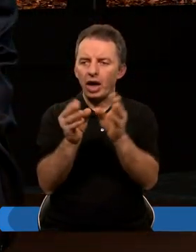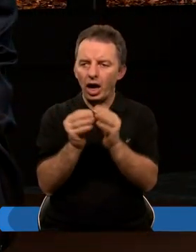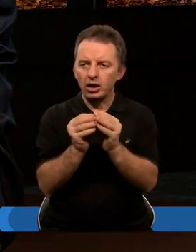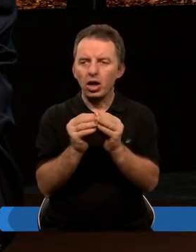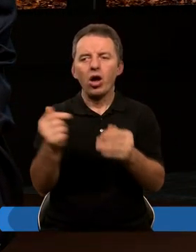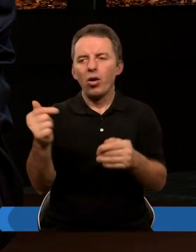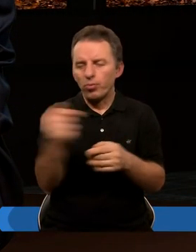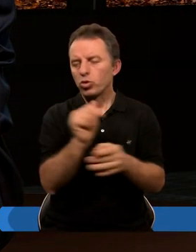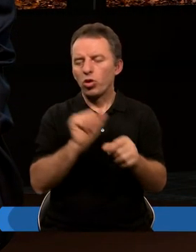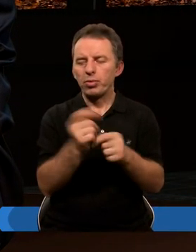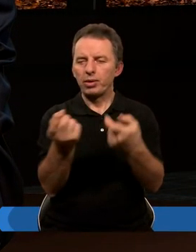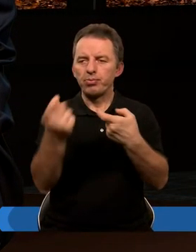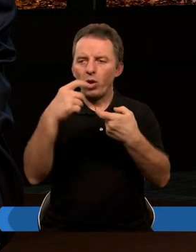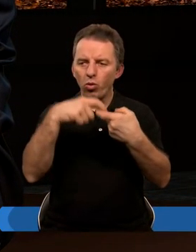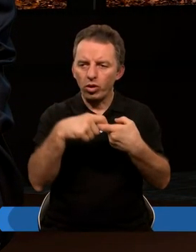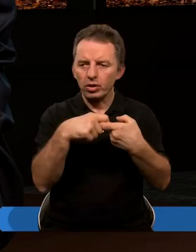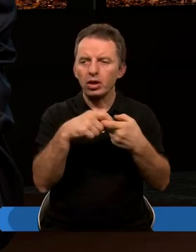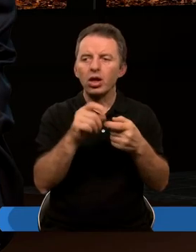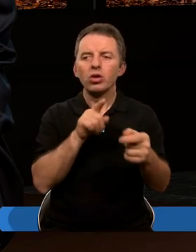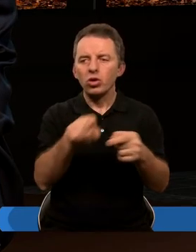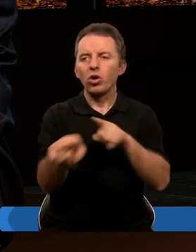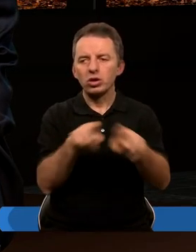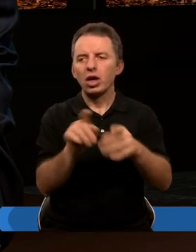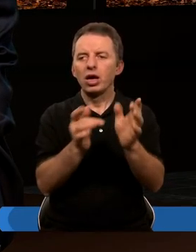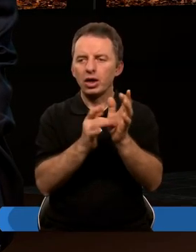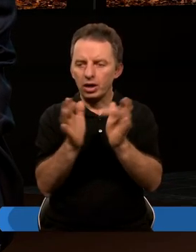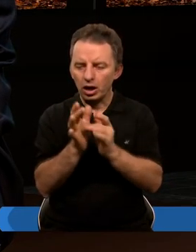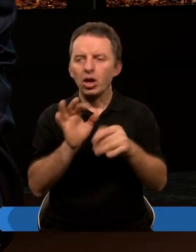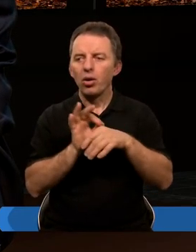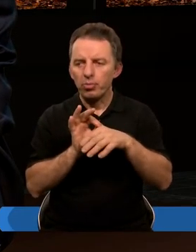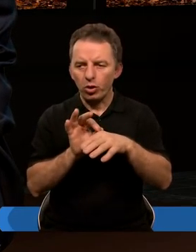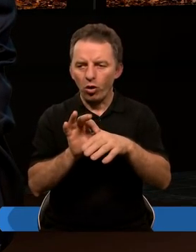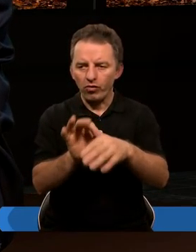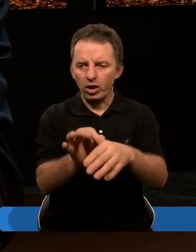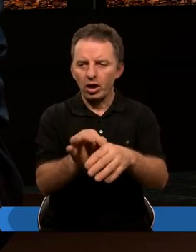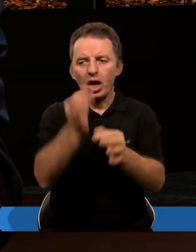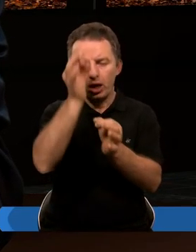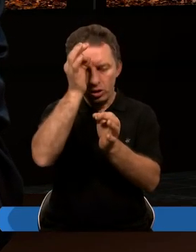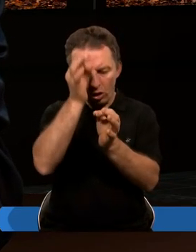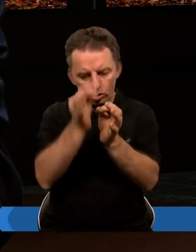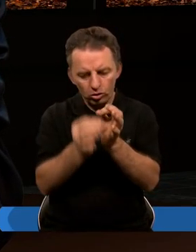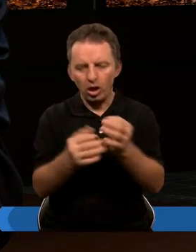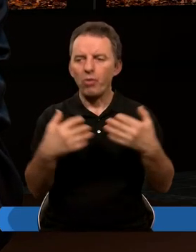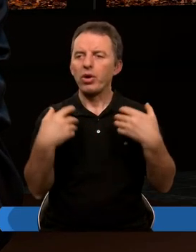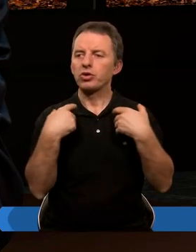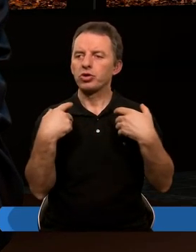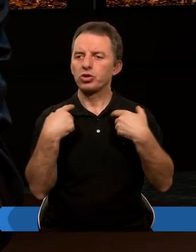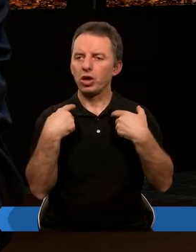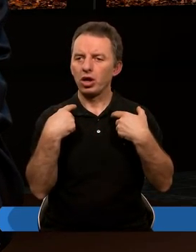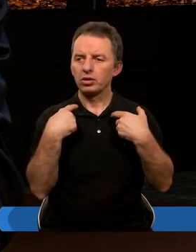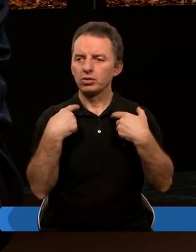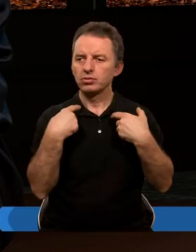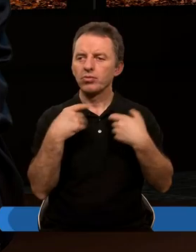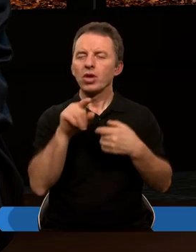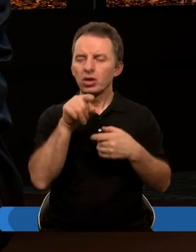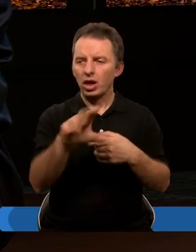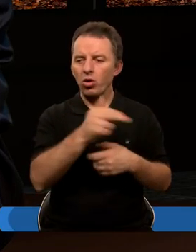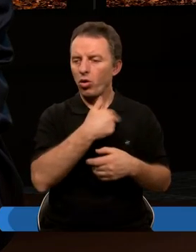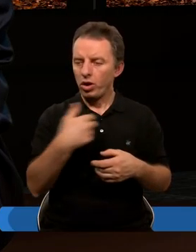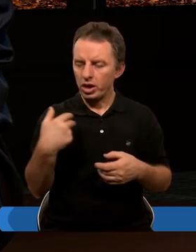muszą być połączone. To znaczy, że Chrystus prowadził doskonałe życie, czego nam